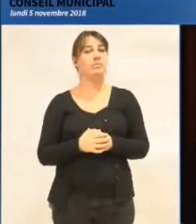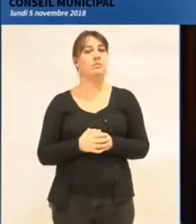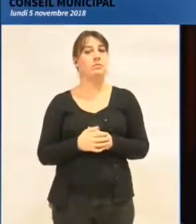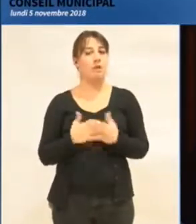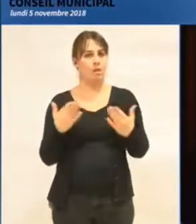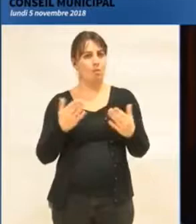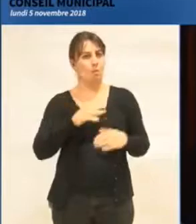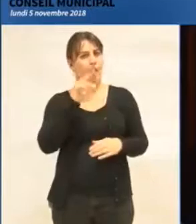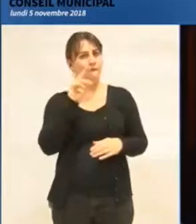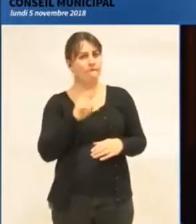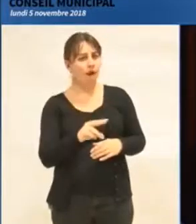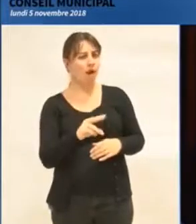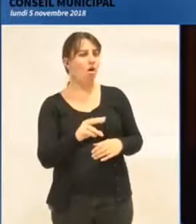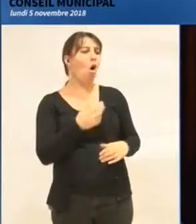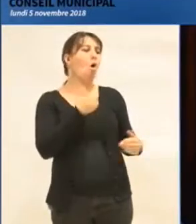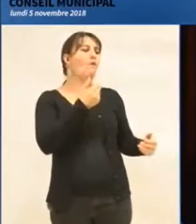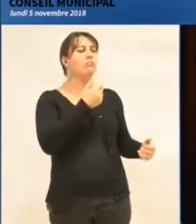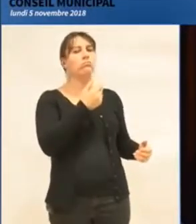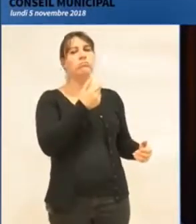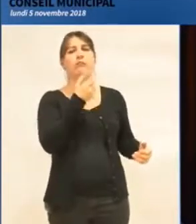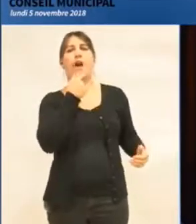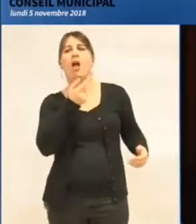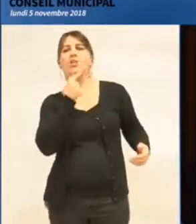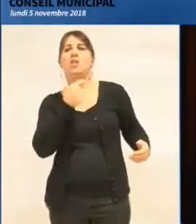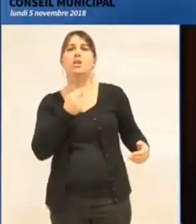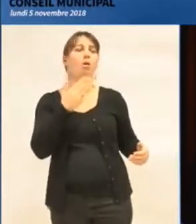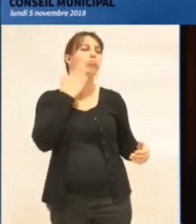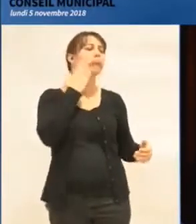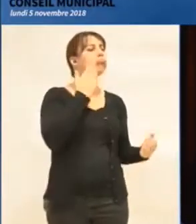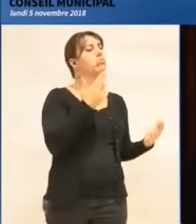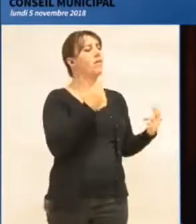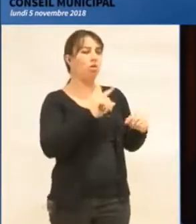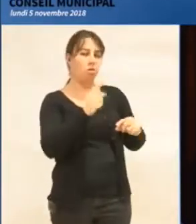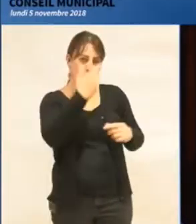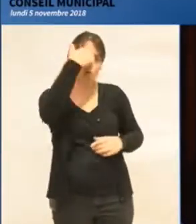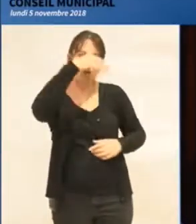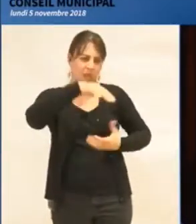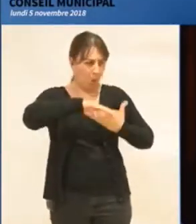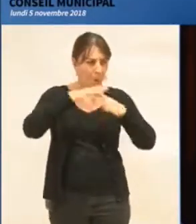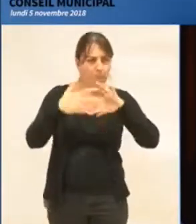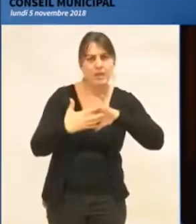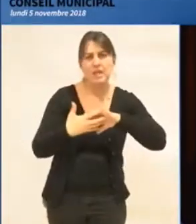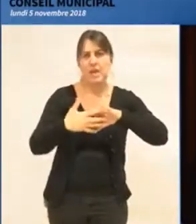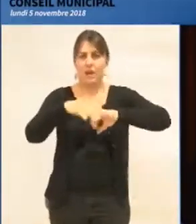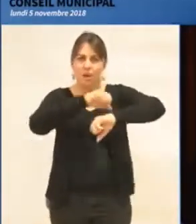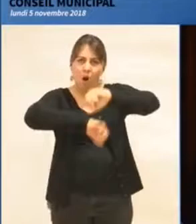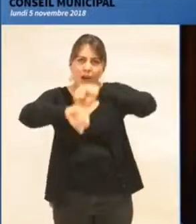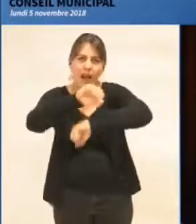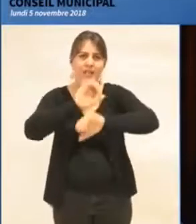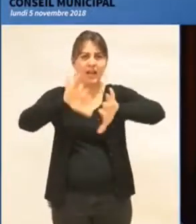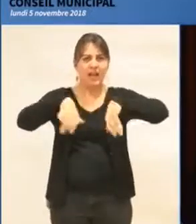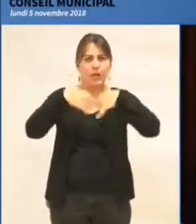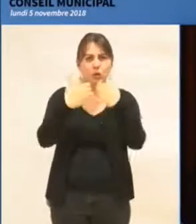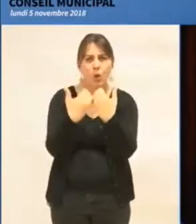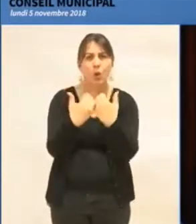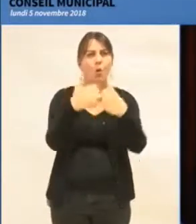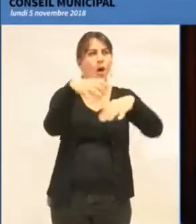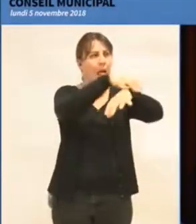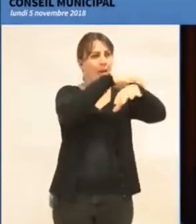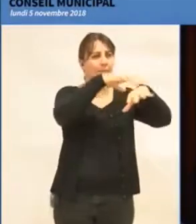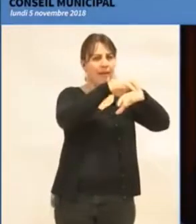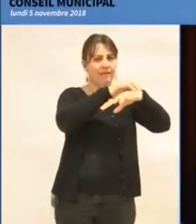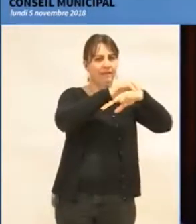absolument pas la difficulté qui consiste à monter ces réunions et donc à rassembler l'agenda du préfet,